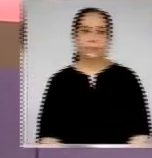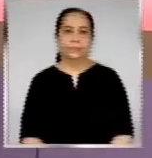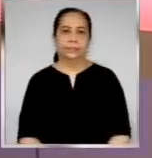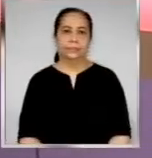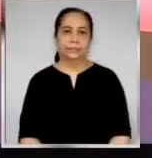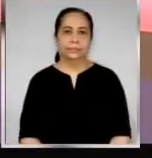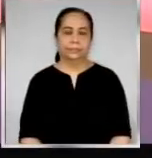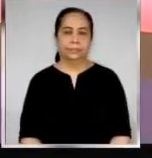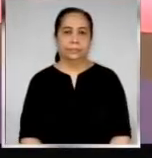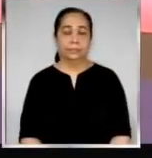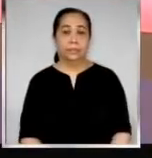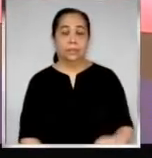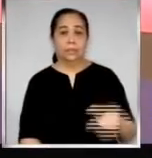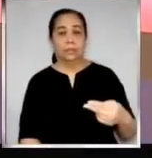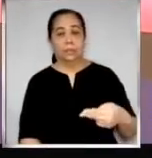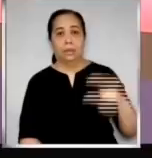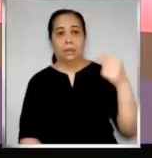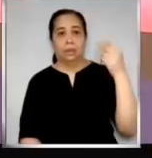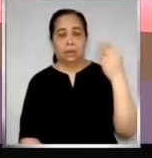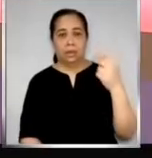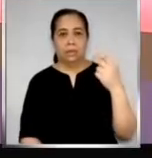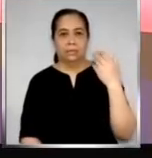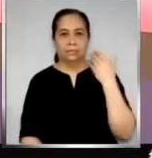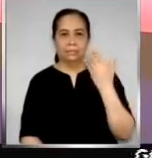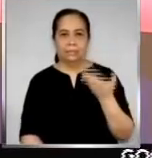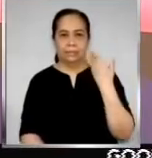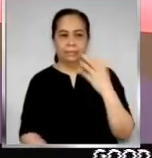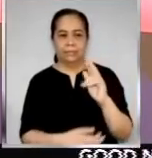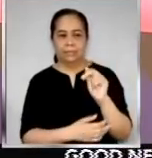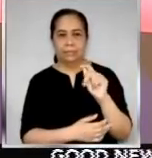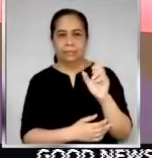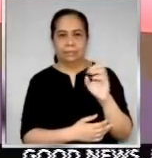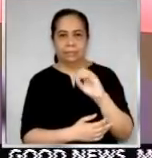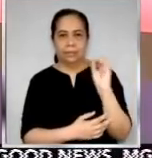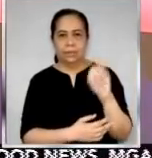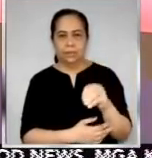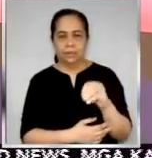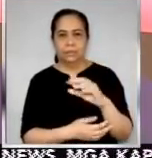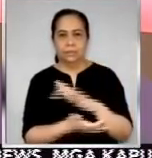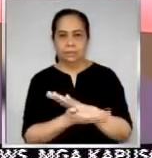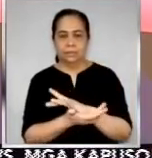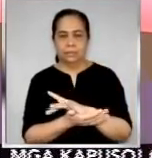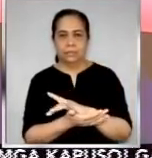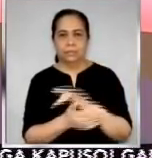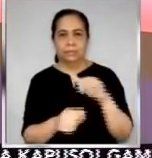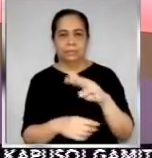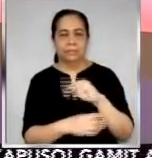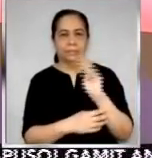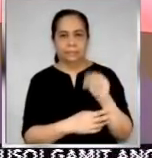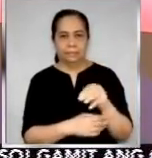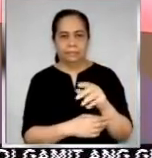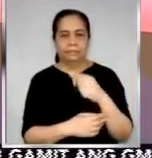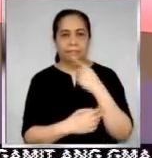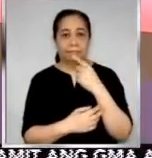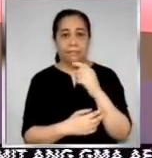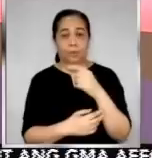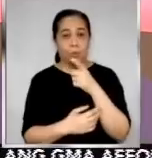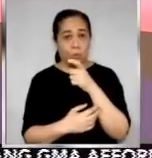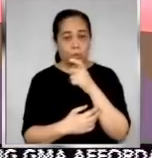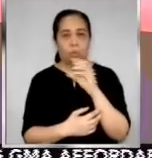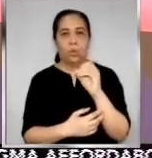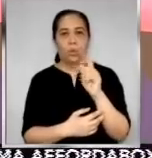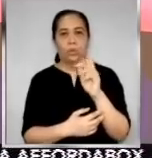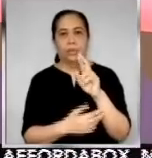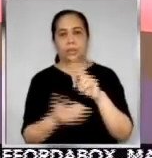Mataas po ang case fatality rate o ang porsyento ng mga may COVID na namamatay sa Metro Manila ayon sa OCTA Research. Pinakamarami sa